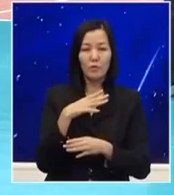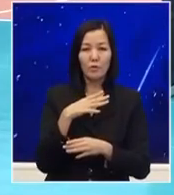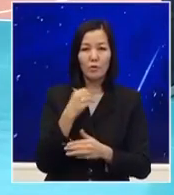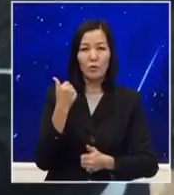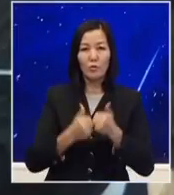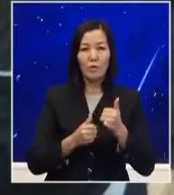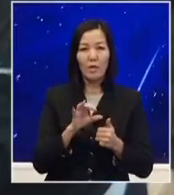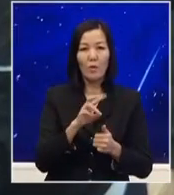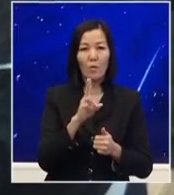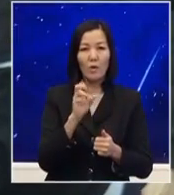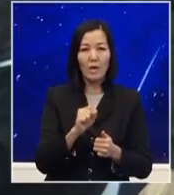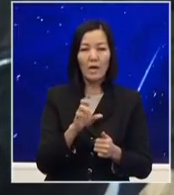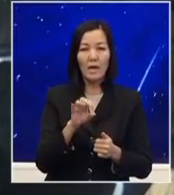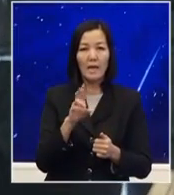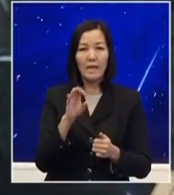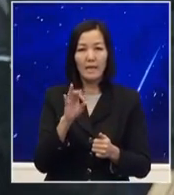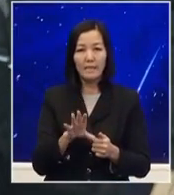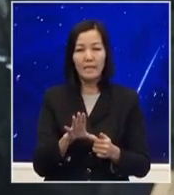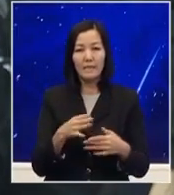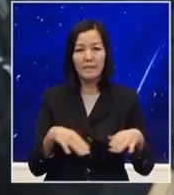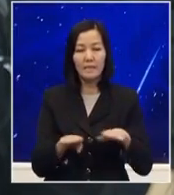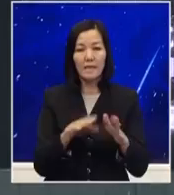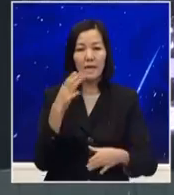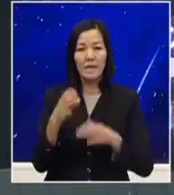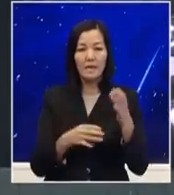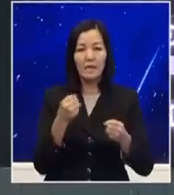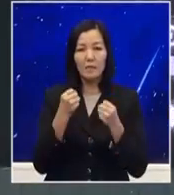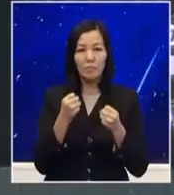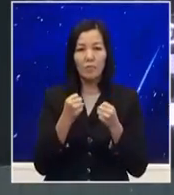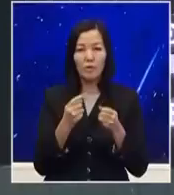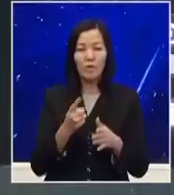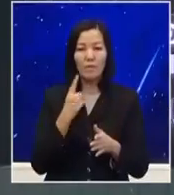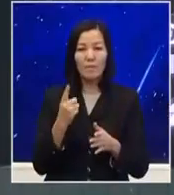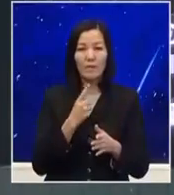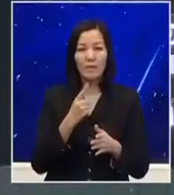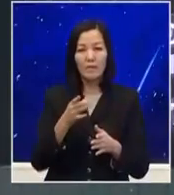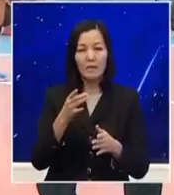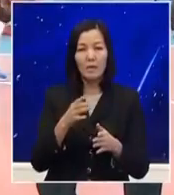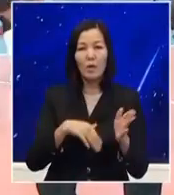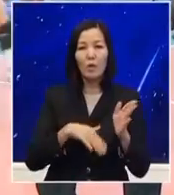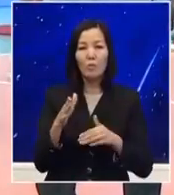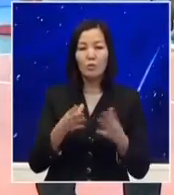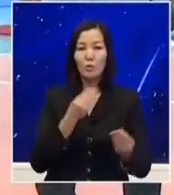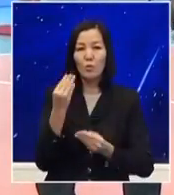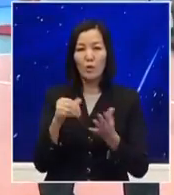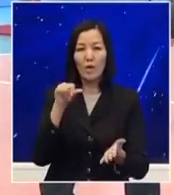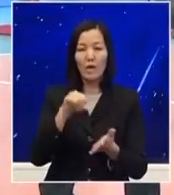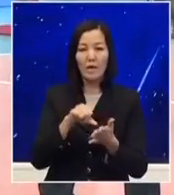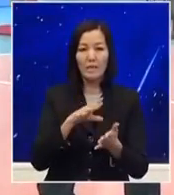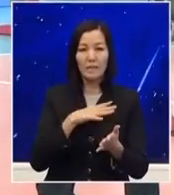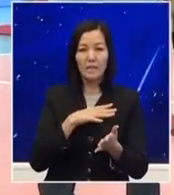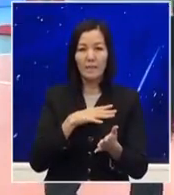додада Ольга Данченко, Алесия Сафронова сынды халықаралы дәрежедегі спорт шеберлері